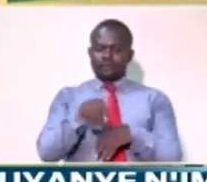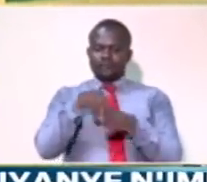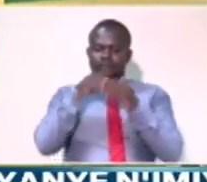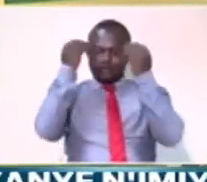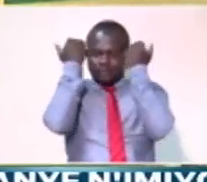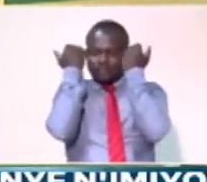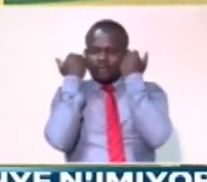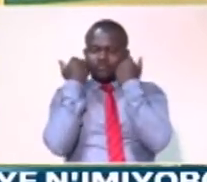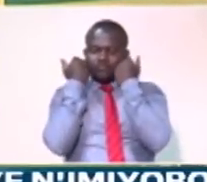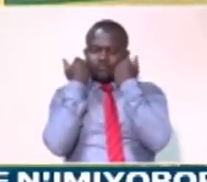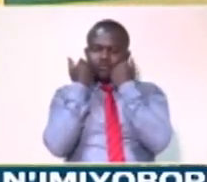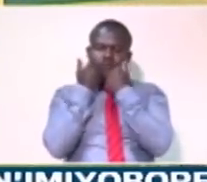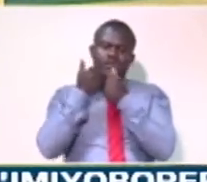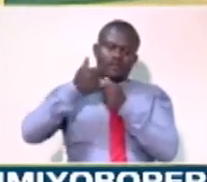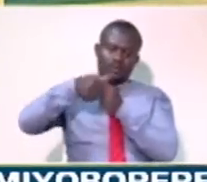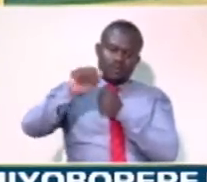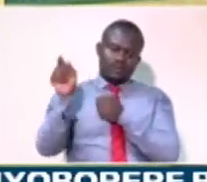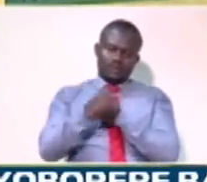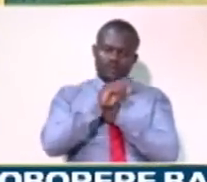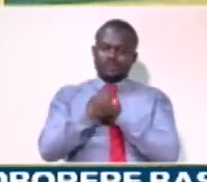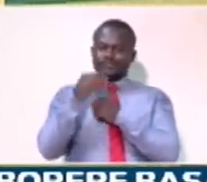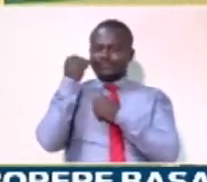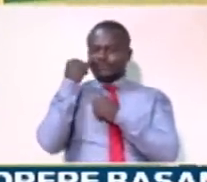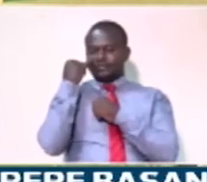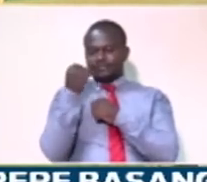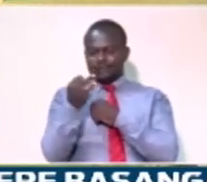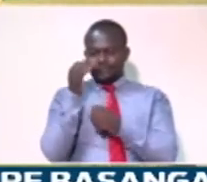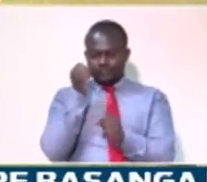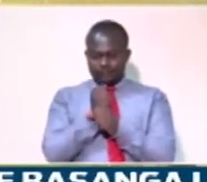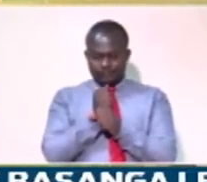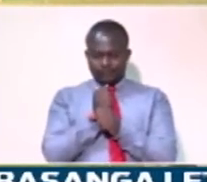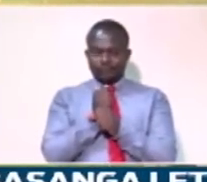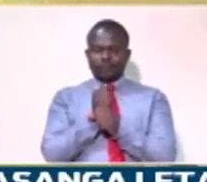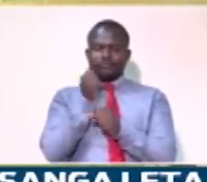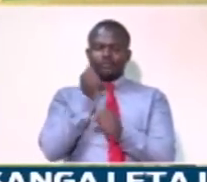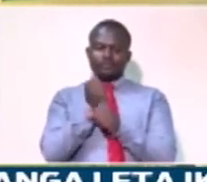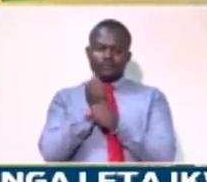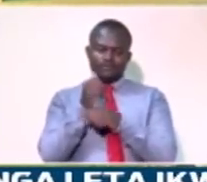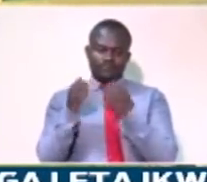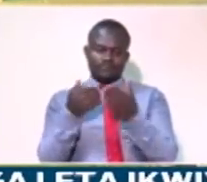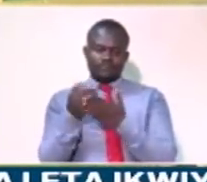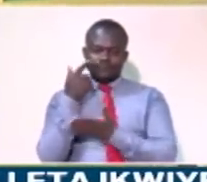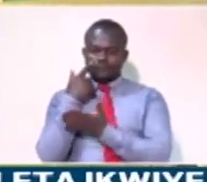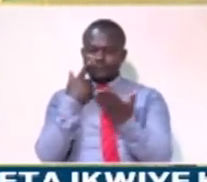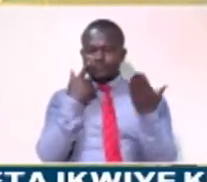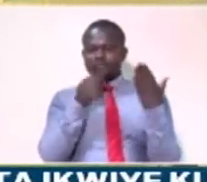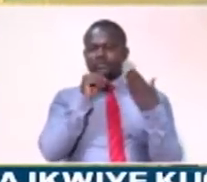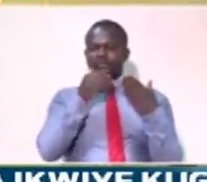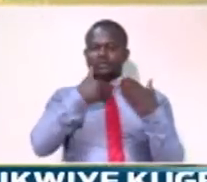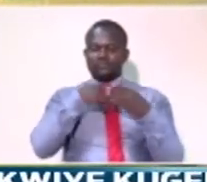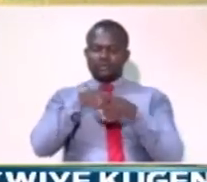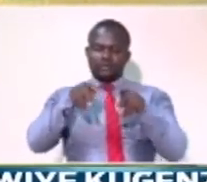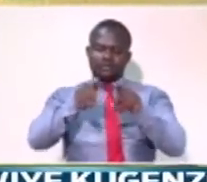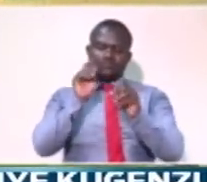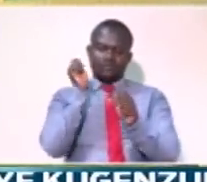rukiko icyo rero ni icyaha iyo ukoze akazi udafite uruhushya